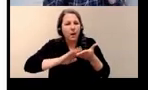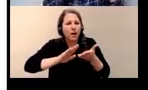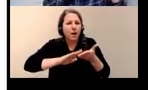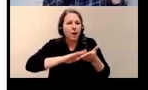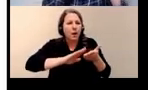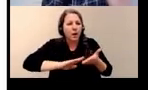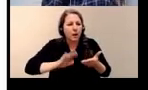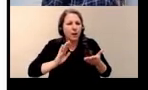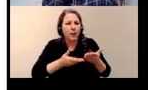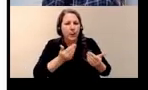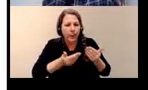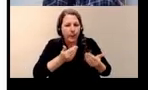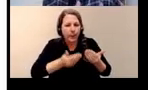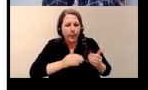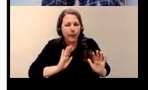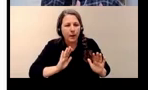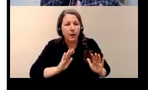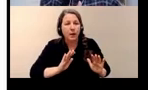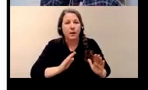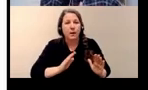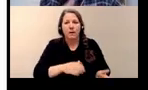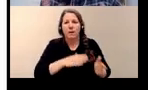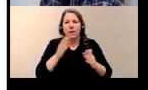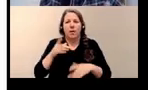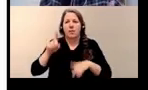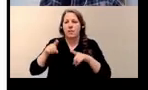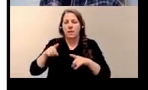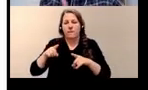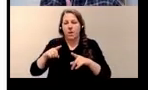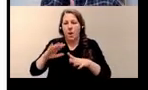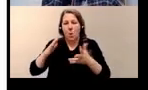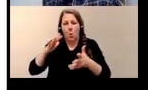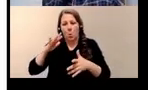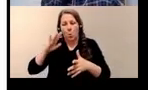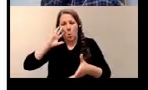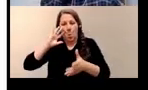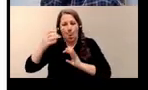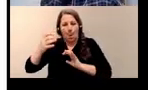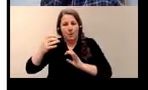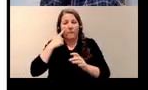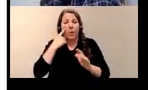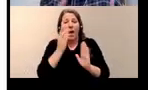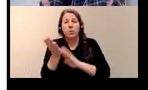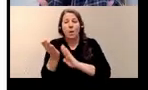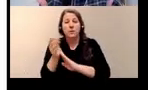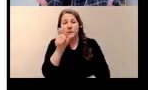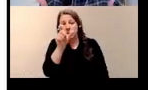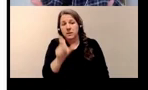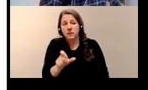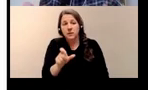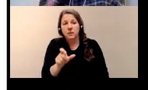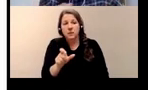du téléphone, à des opérations bien plus complexes, comme sur l'image de droite, où il s'agit ici plutôt